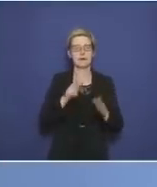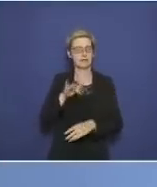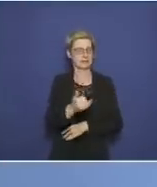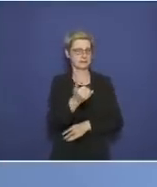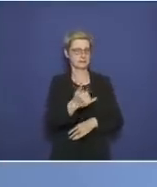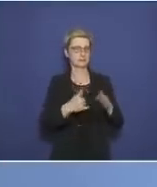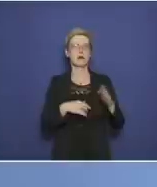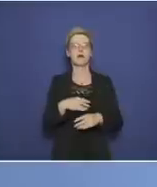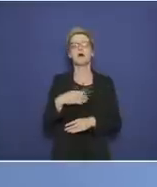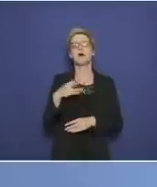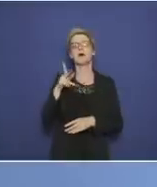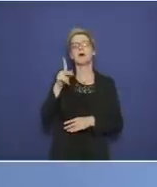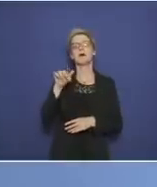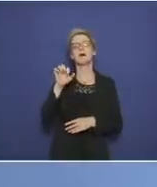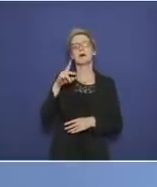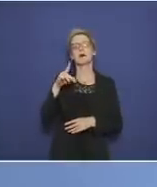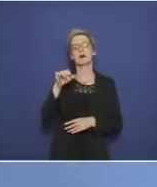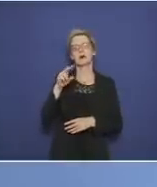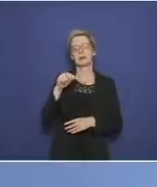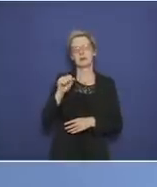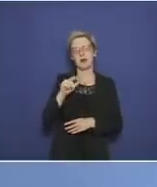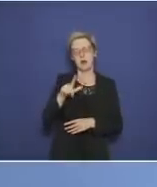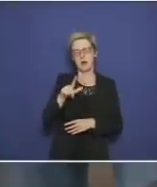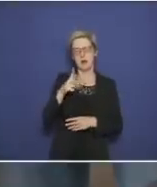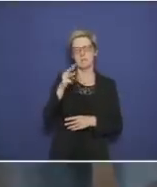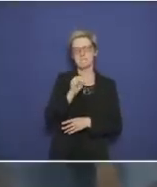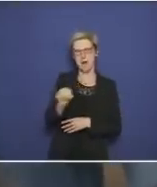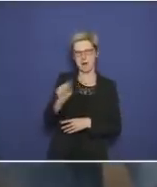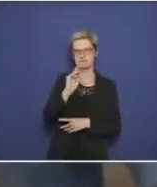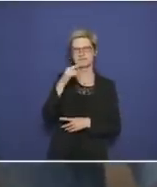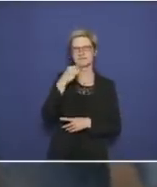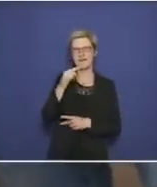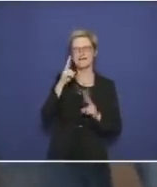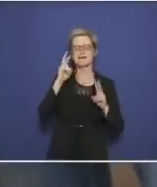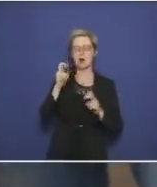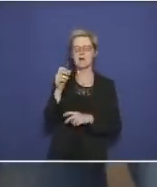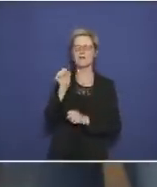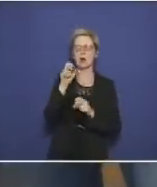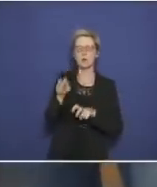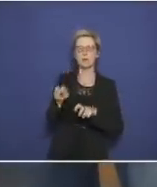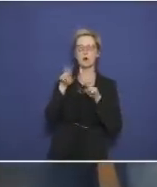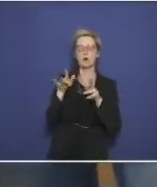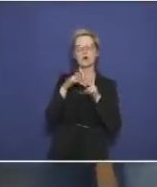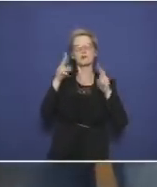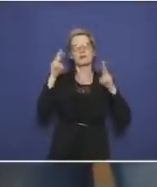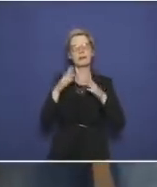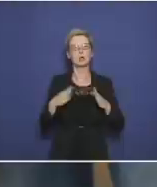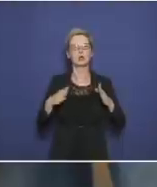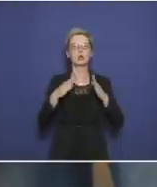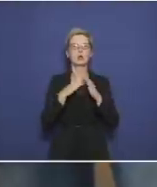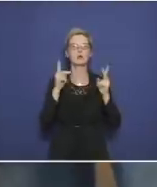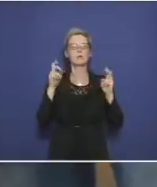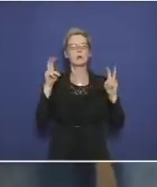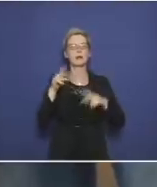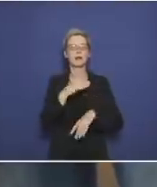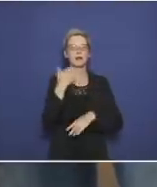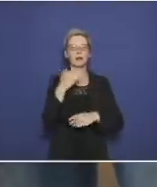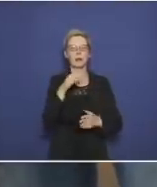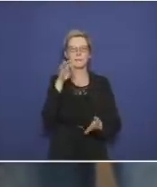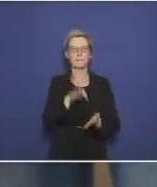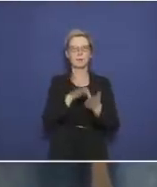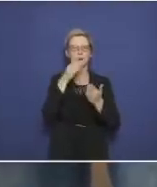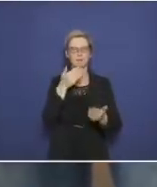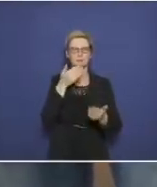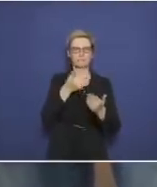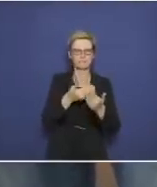hat sein Rücktrittsangebot auch mit dem Satz angeboten, die Kirche sei an einem toten Punkt angelangt. Die Kanzlerin stammt selbst